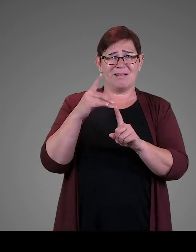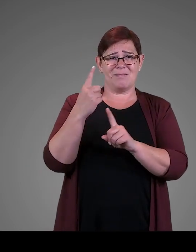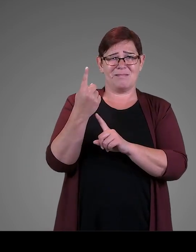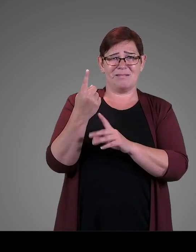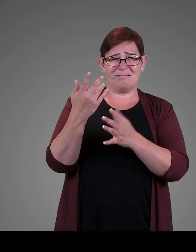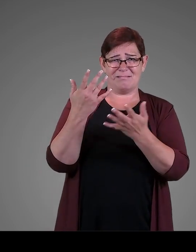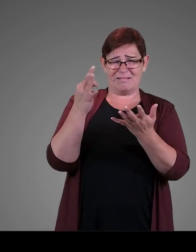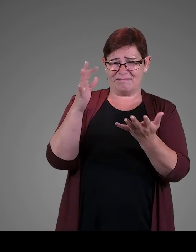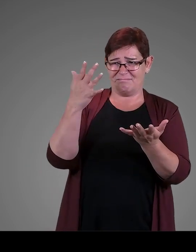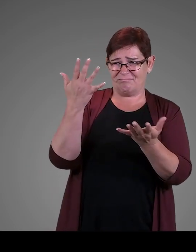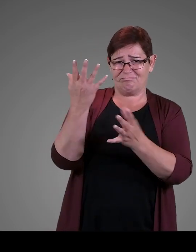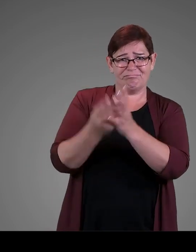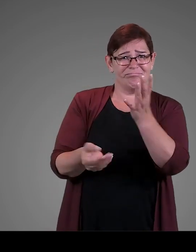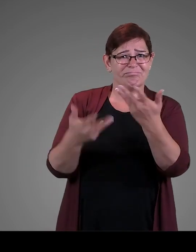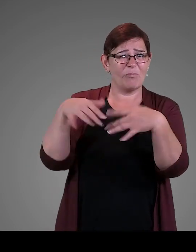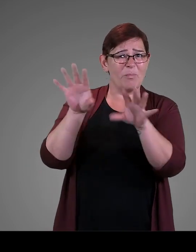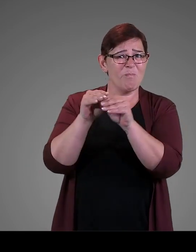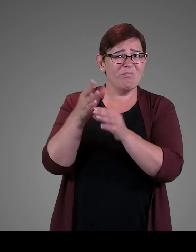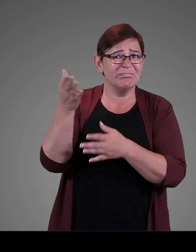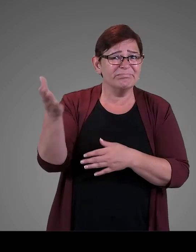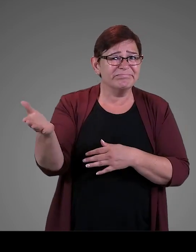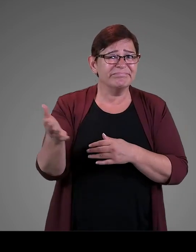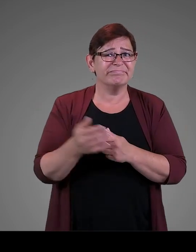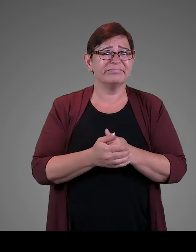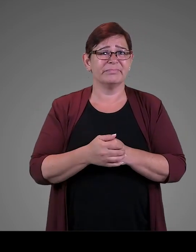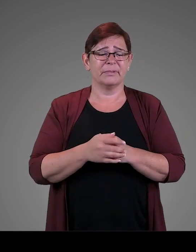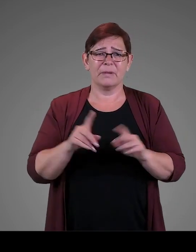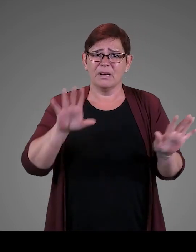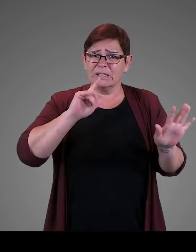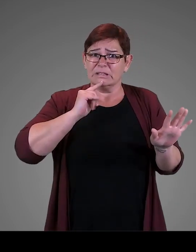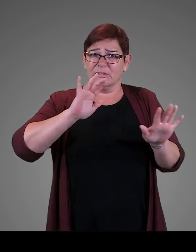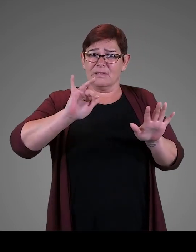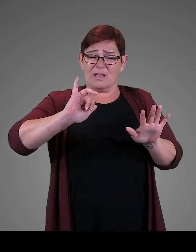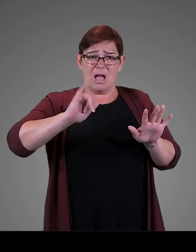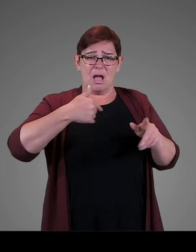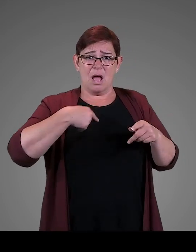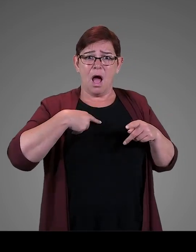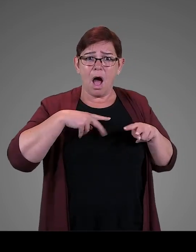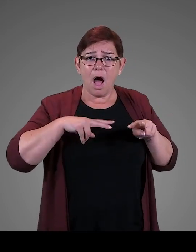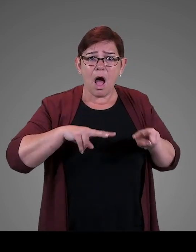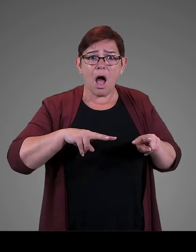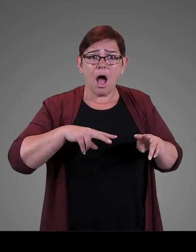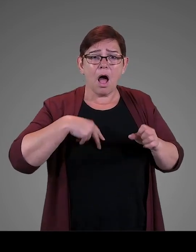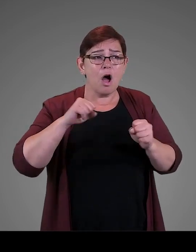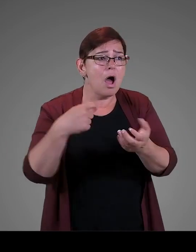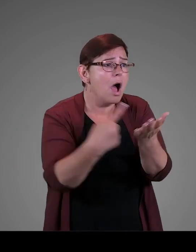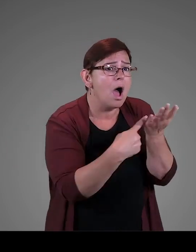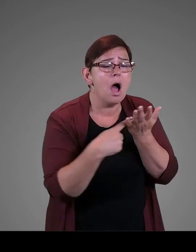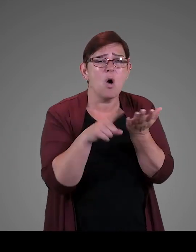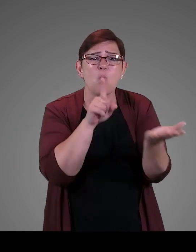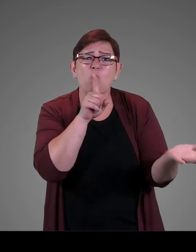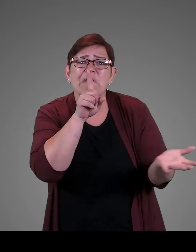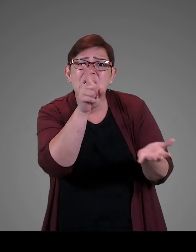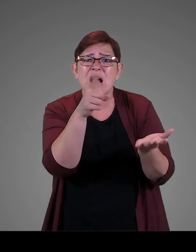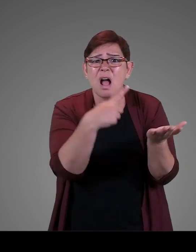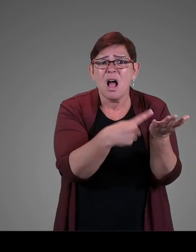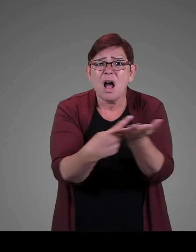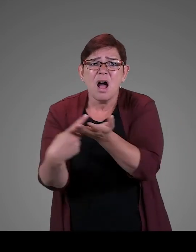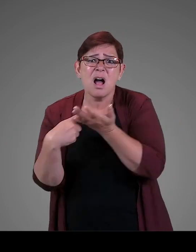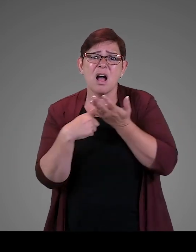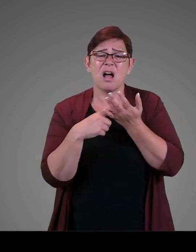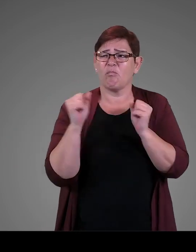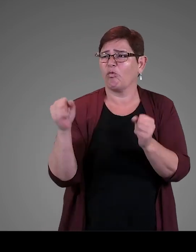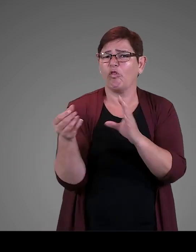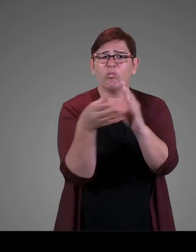Ça va bien, là, mais ça va mal quand il y en a un qui est plus là. Mais sérieux, pour moi, c'était ça. C'était